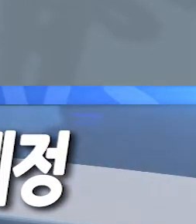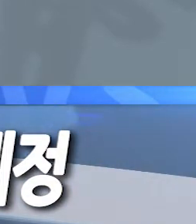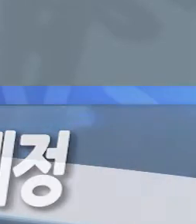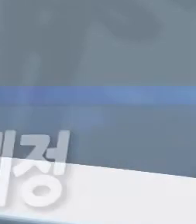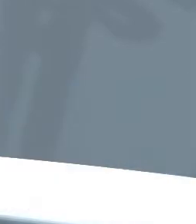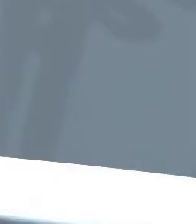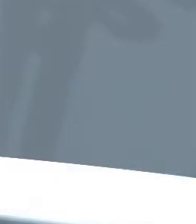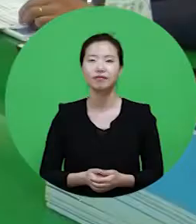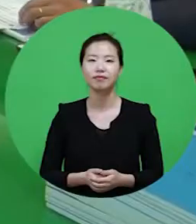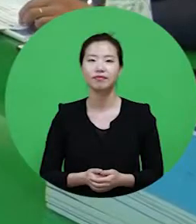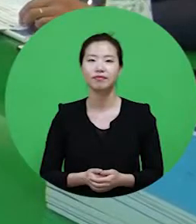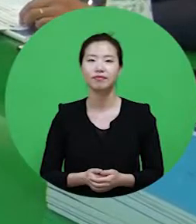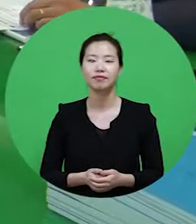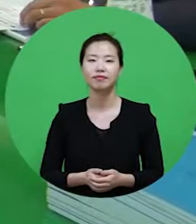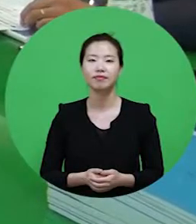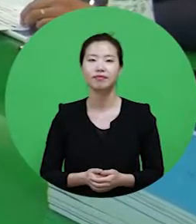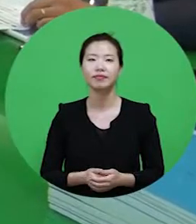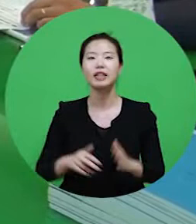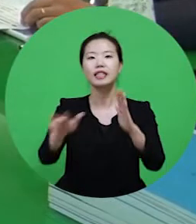만나보겠습니다.